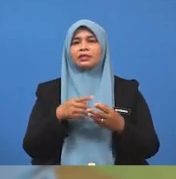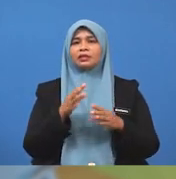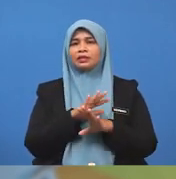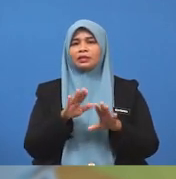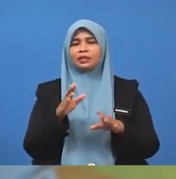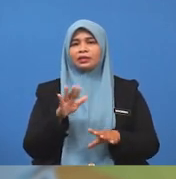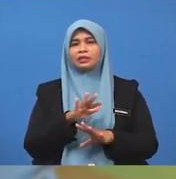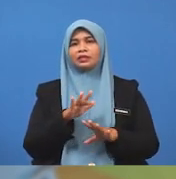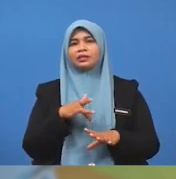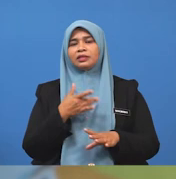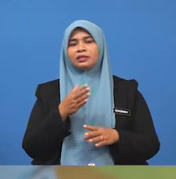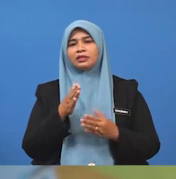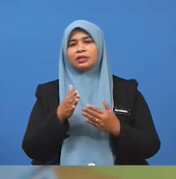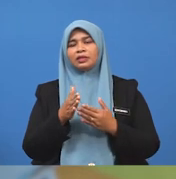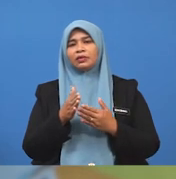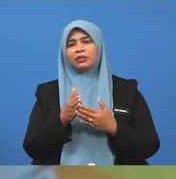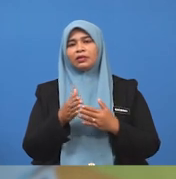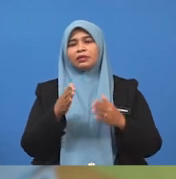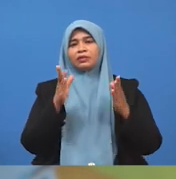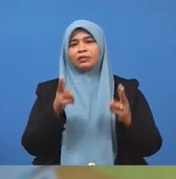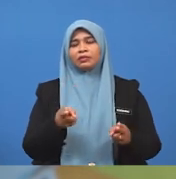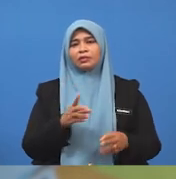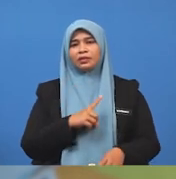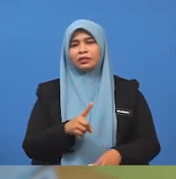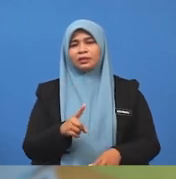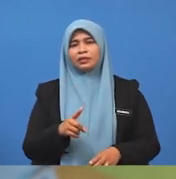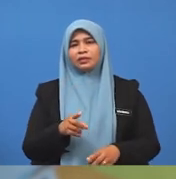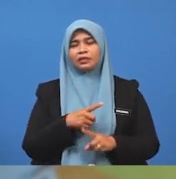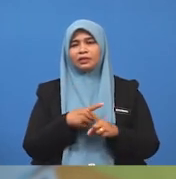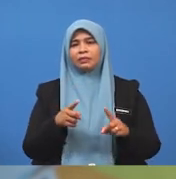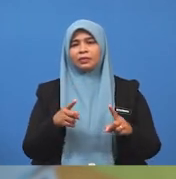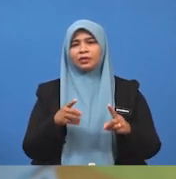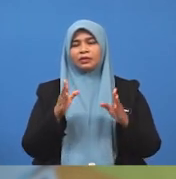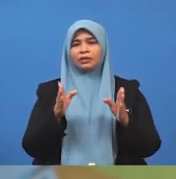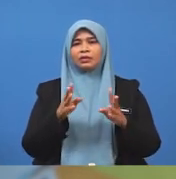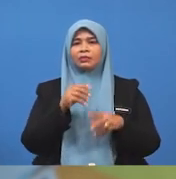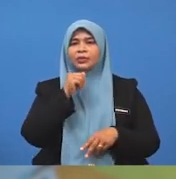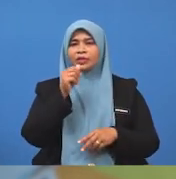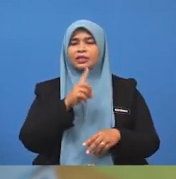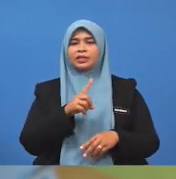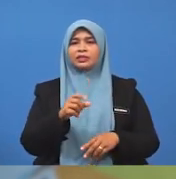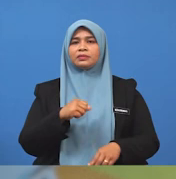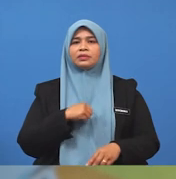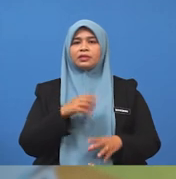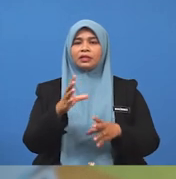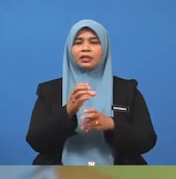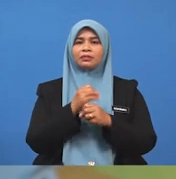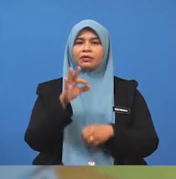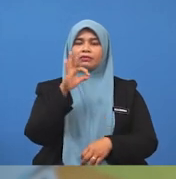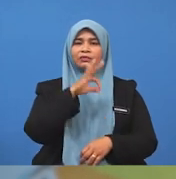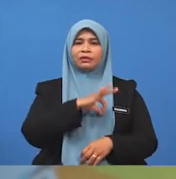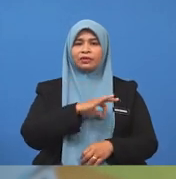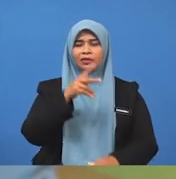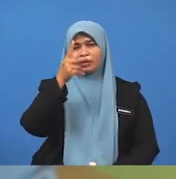umat Islam malah masyarakat bukan Islam sendiri mendapat manfaat krane